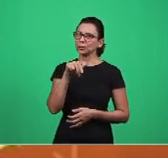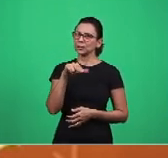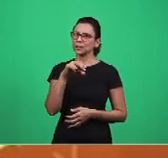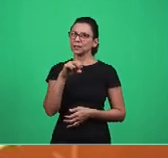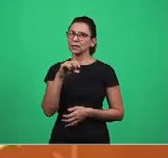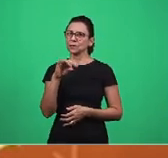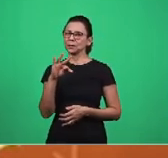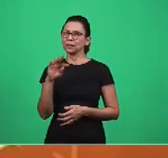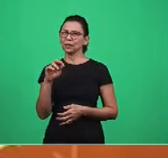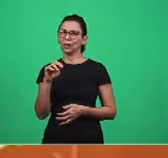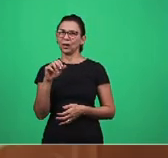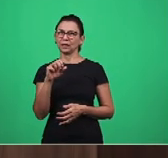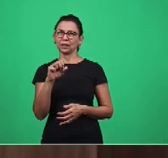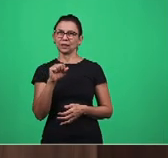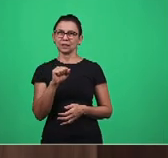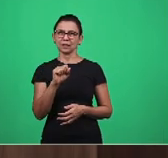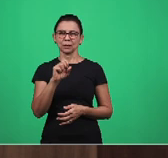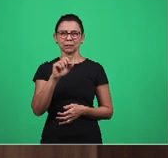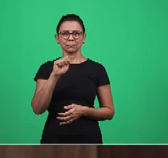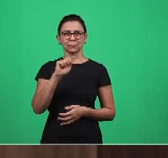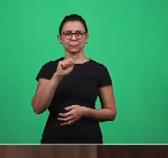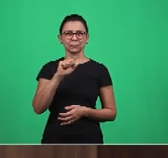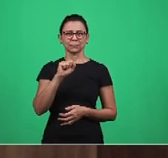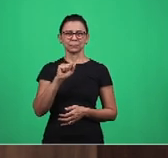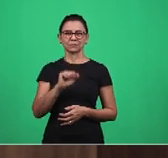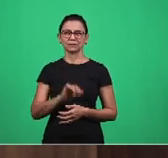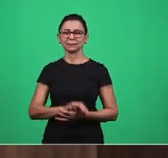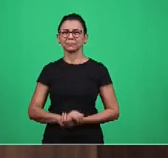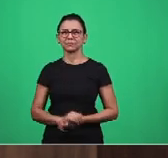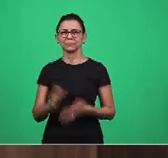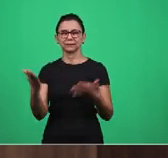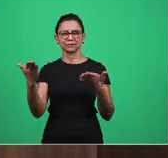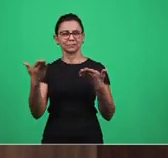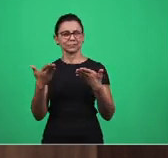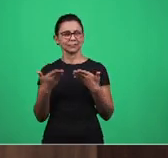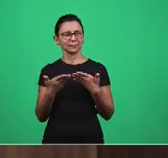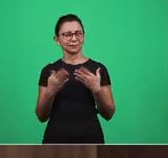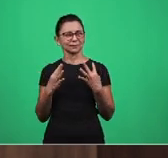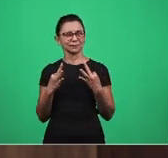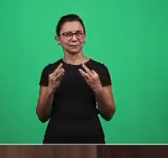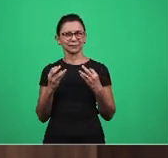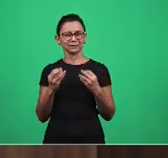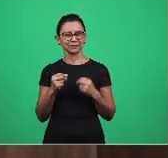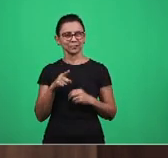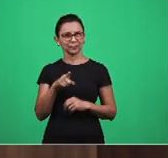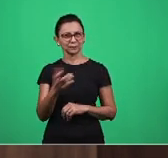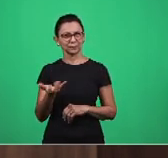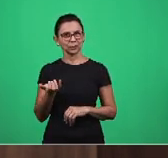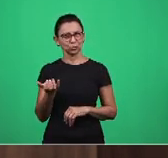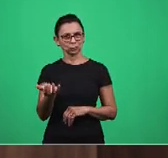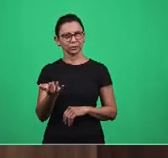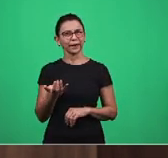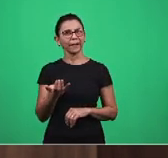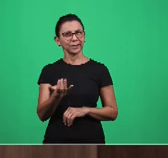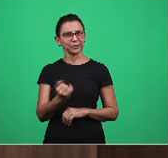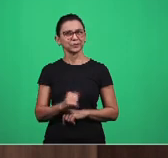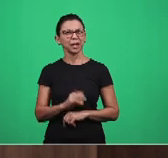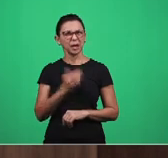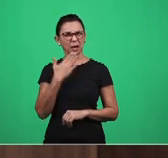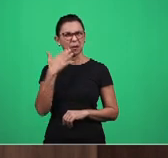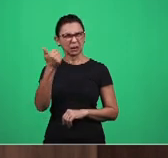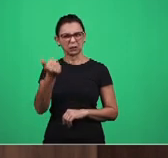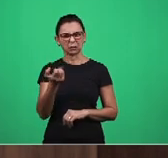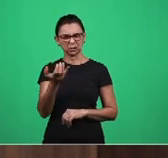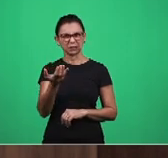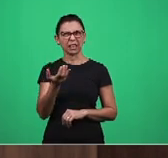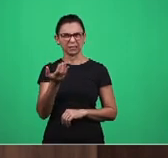ce chant. Et j'invite maintenant à tous à jouer avec son choucalot, la louange que nous allons chanter maintenant.